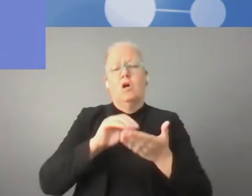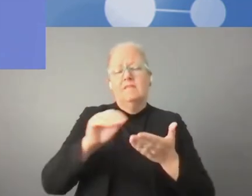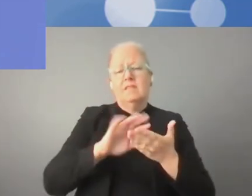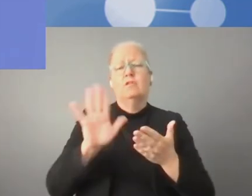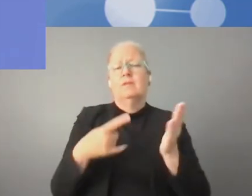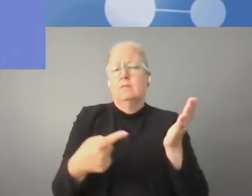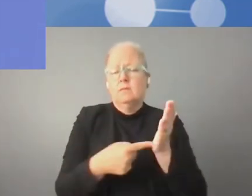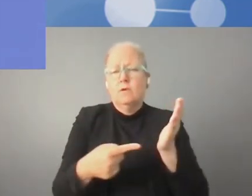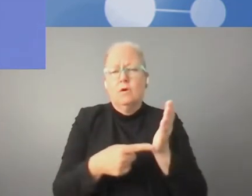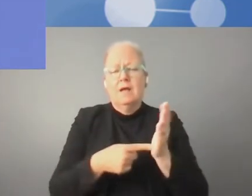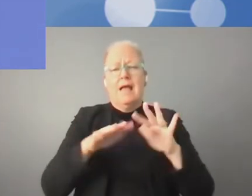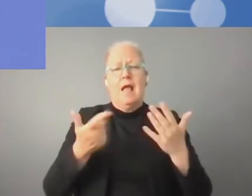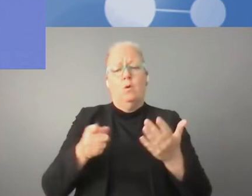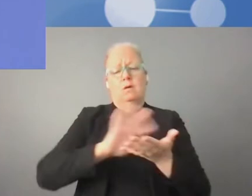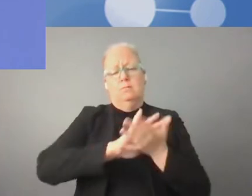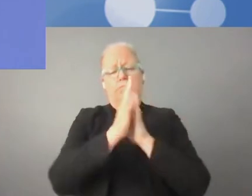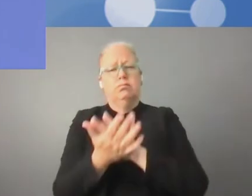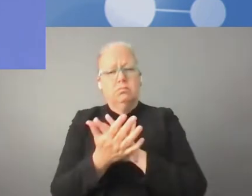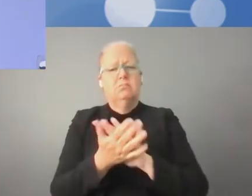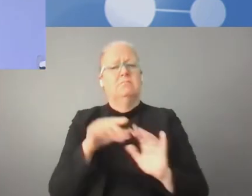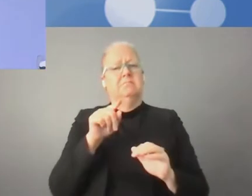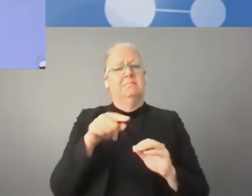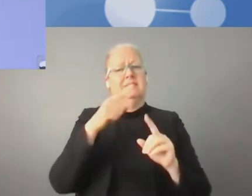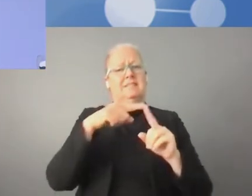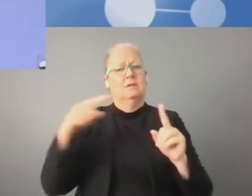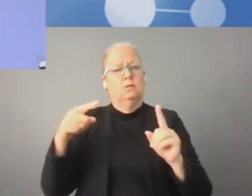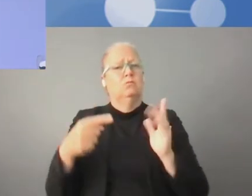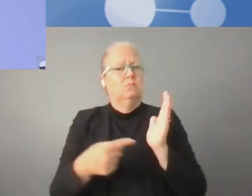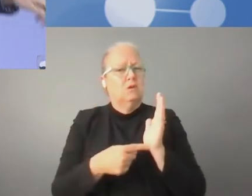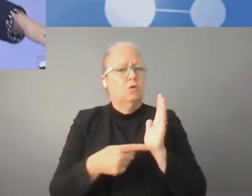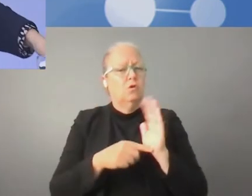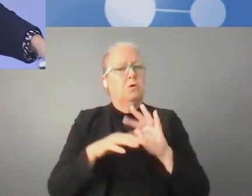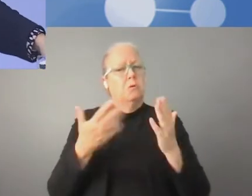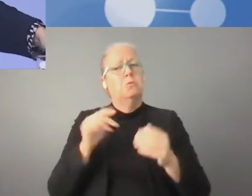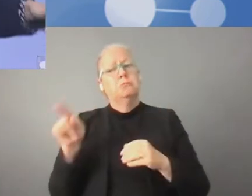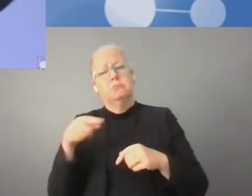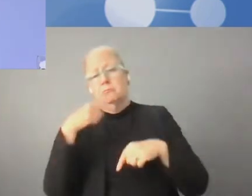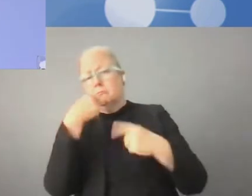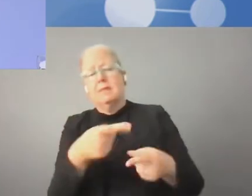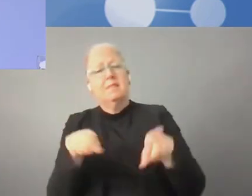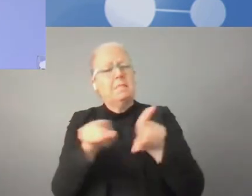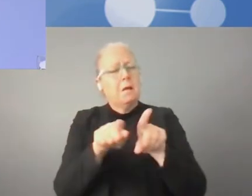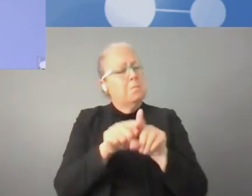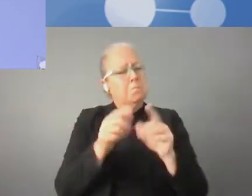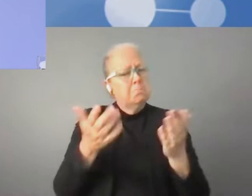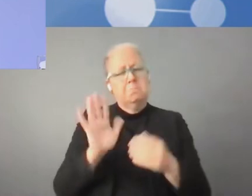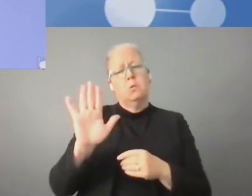长技术特使办公室助理秘书长，所以请你回答一样的问